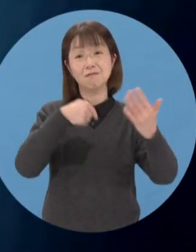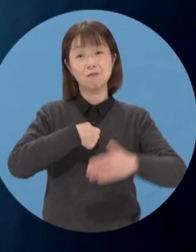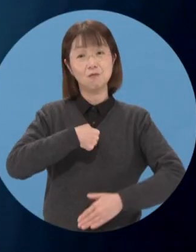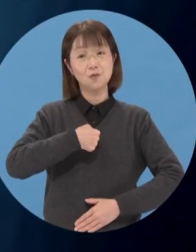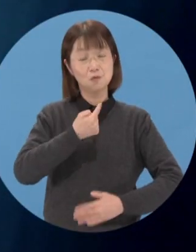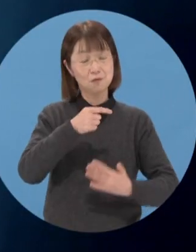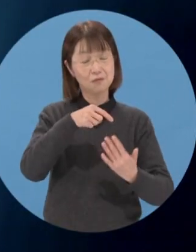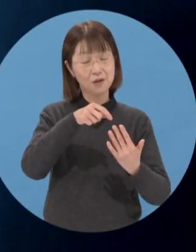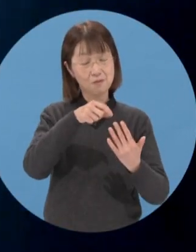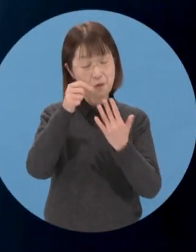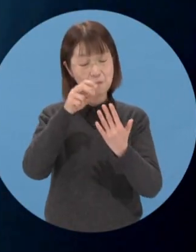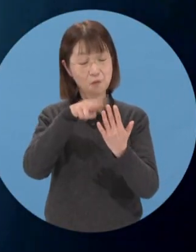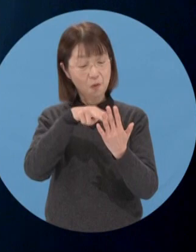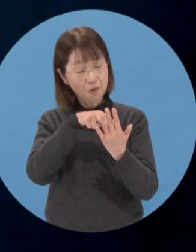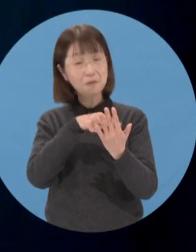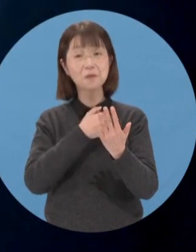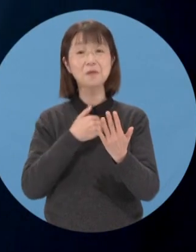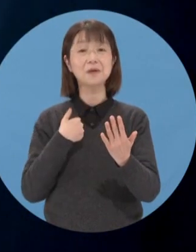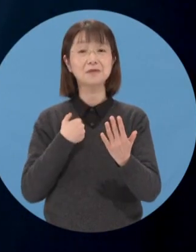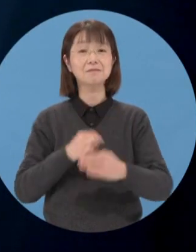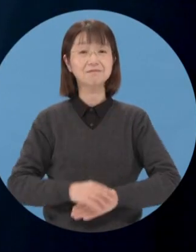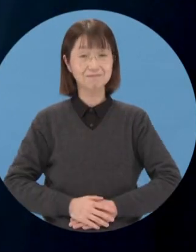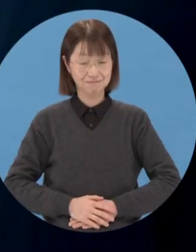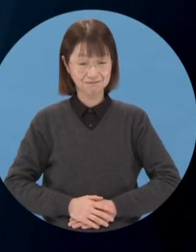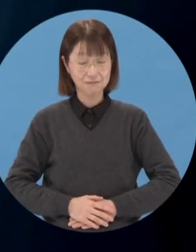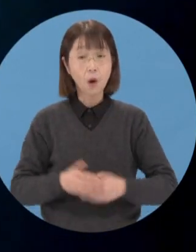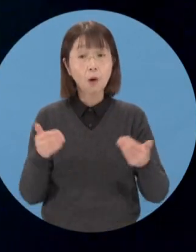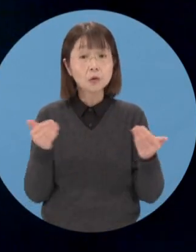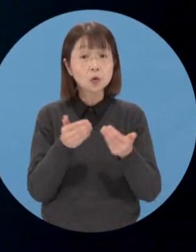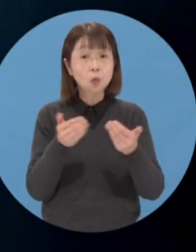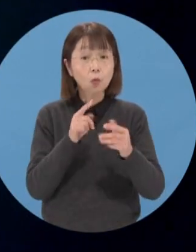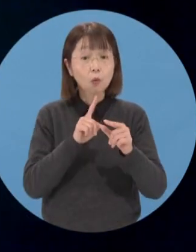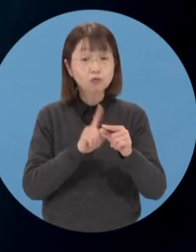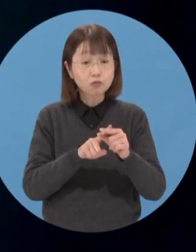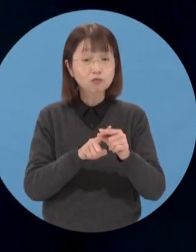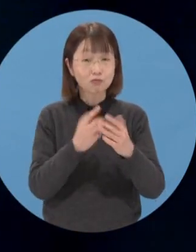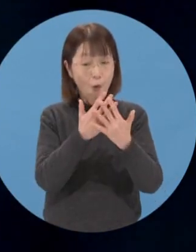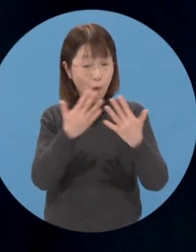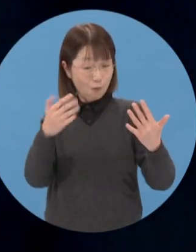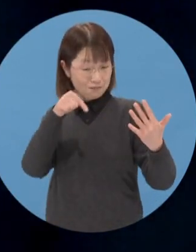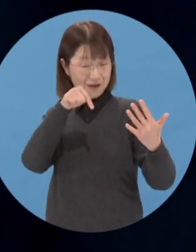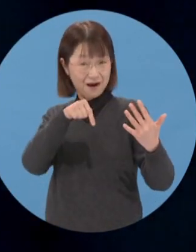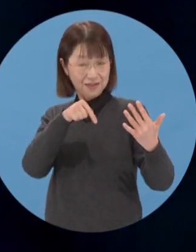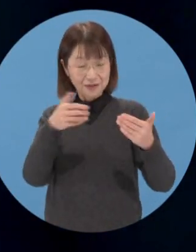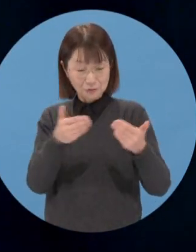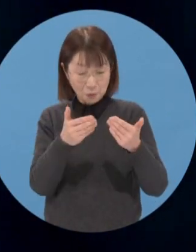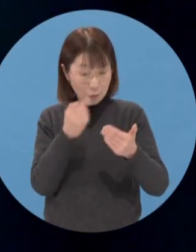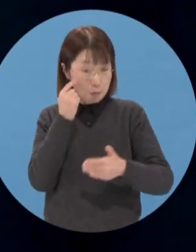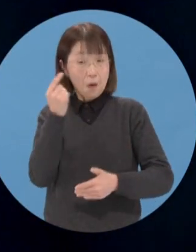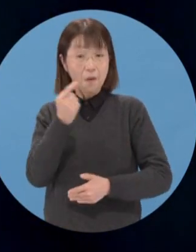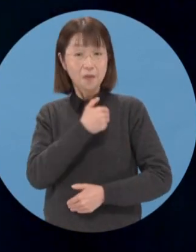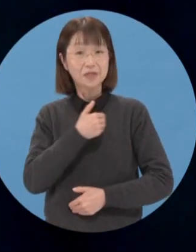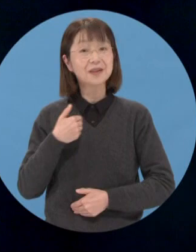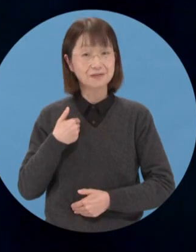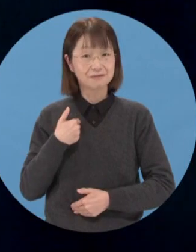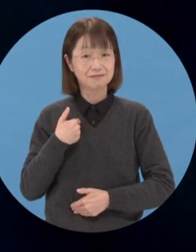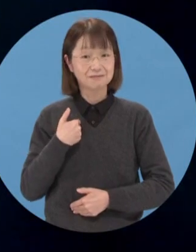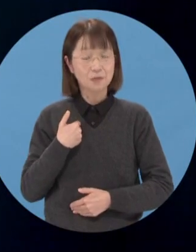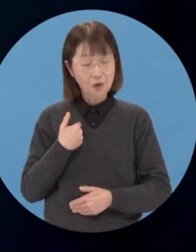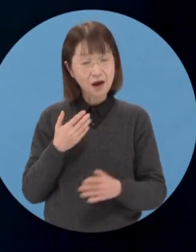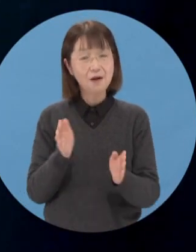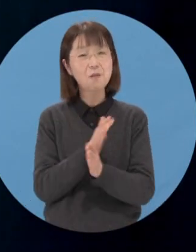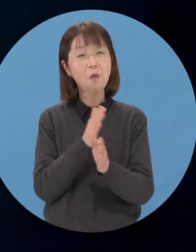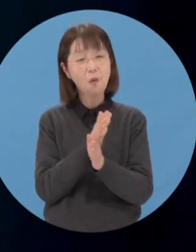本に囲まれて仕事をすると、なんかいつも出ないアイデアが出たりとか、なんか合間でこうリフレッシュで本を読んだりできるので、そ